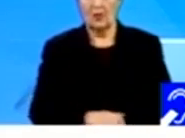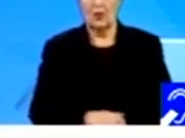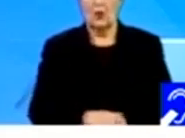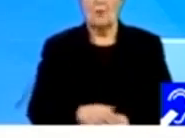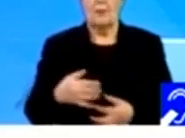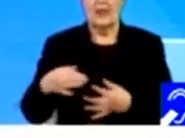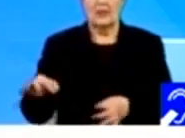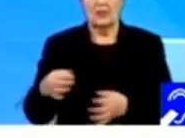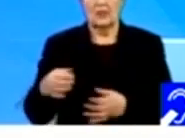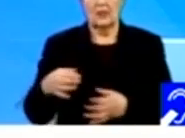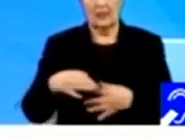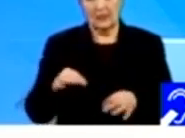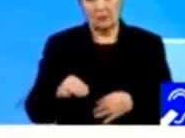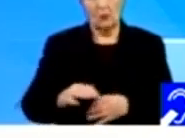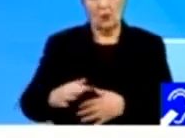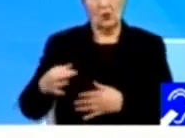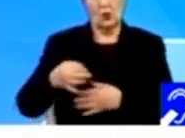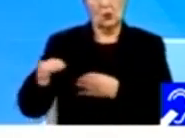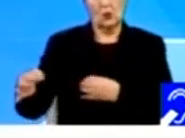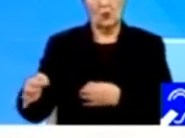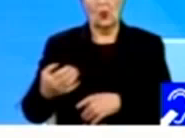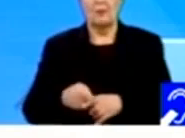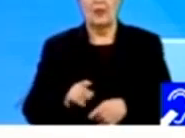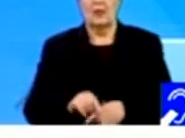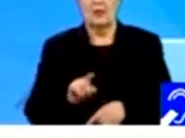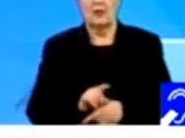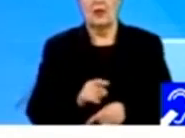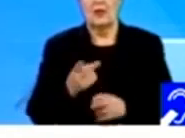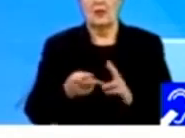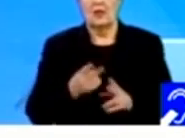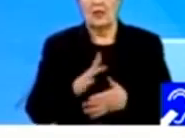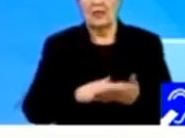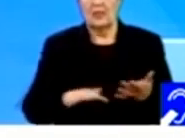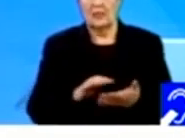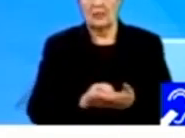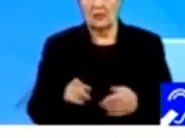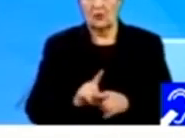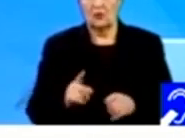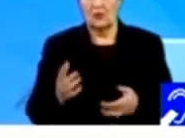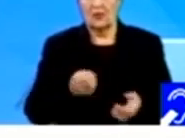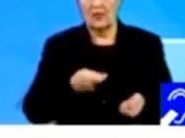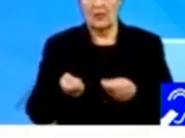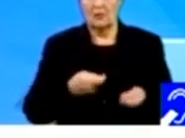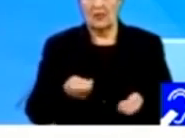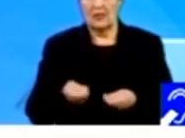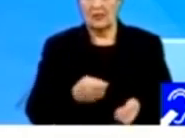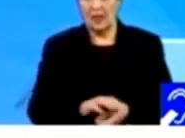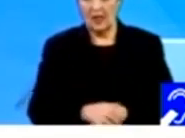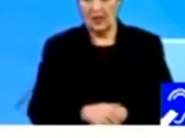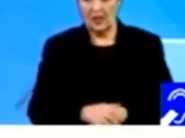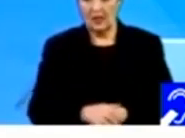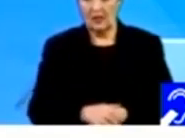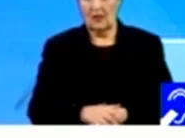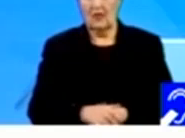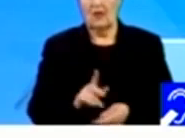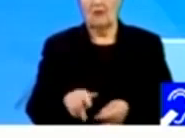suburbii. A doua prioritate este fondul locativ, pentru că este dezastru în ceea ce ține de administrarea fondului locativ, dar și starea